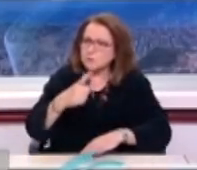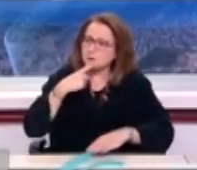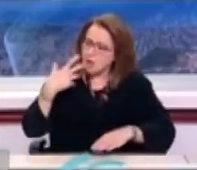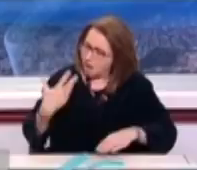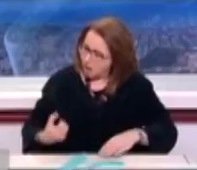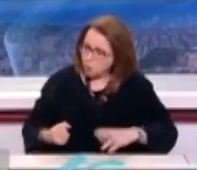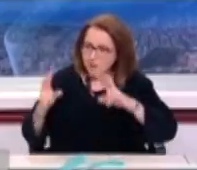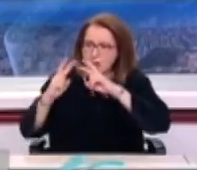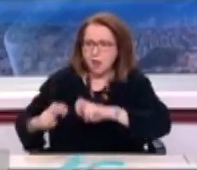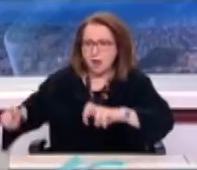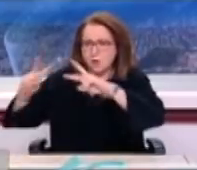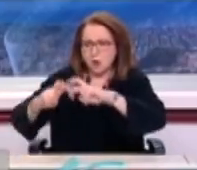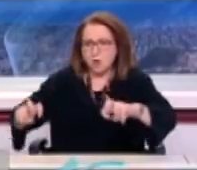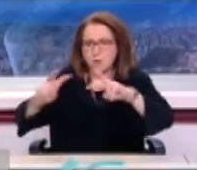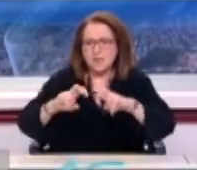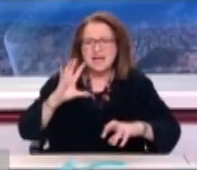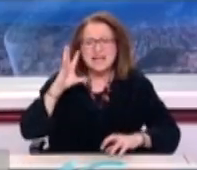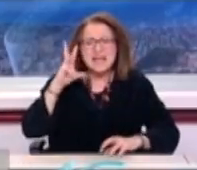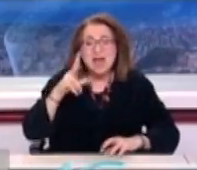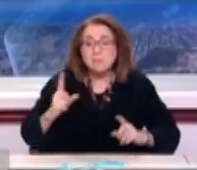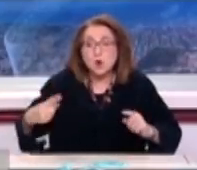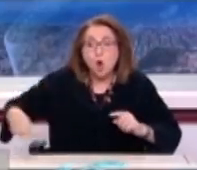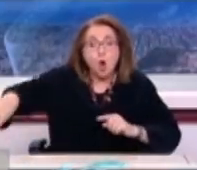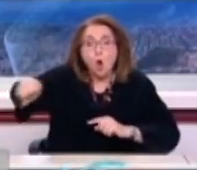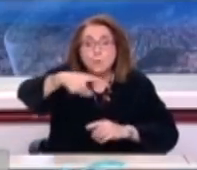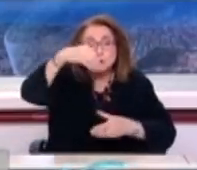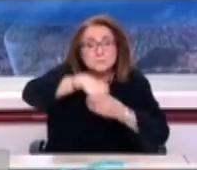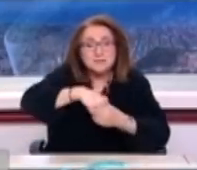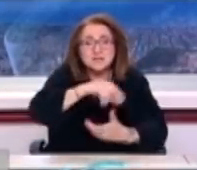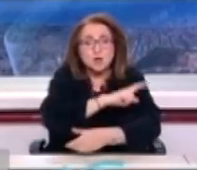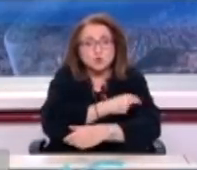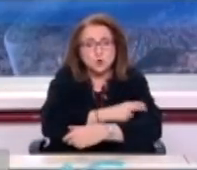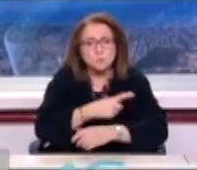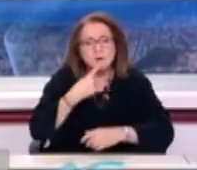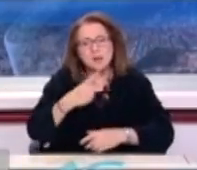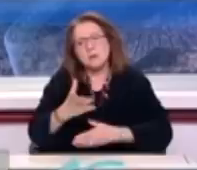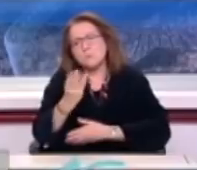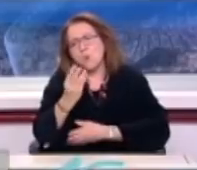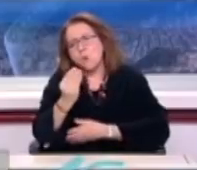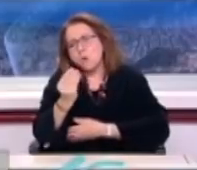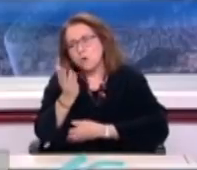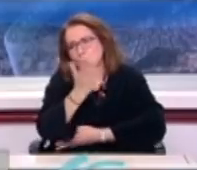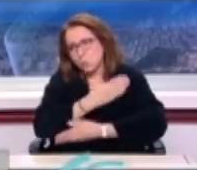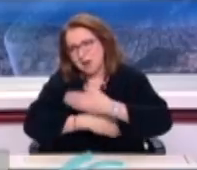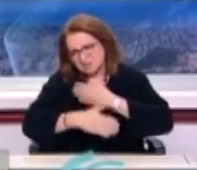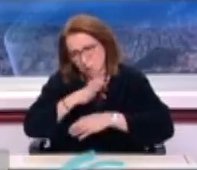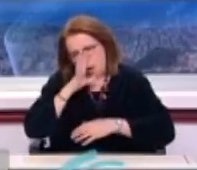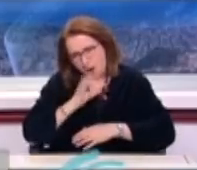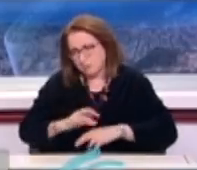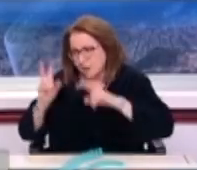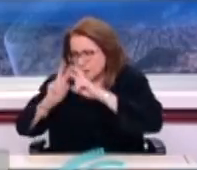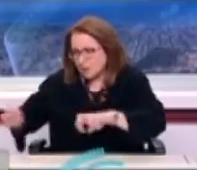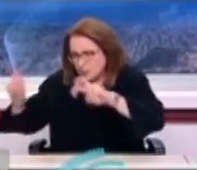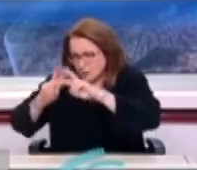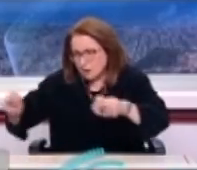μεγάλη, τους παρακολουθούμε μέρα με την ημέρα και είμαστε σε επικοινωνία μαζί τους. Είναι ένα εξαντλητικό contact tracing, η χνηλάτηση επαφών, η οποία τις επόμενες μέρες